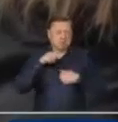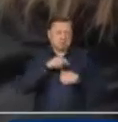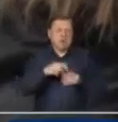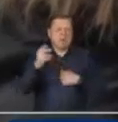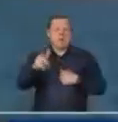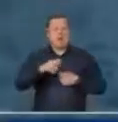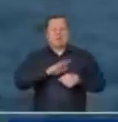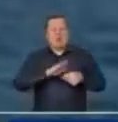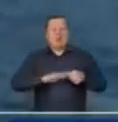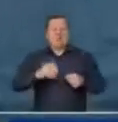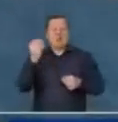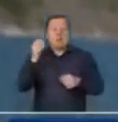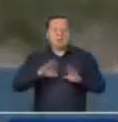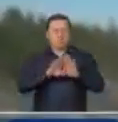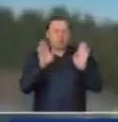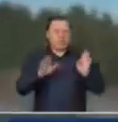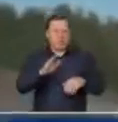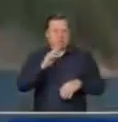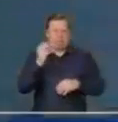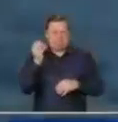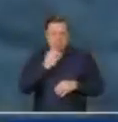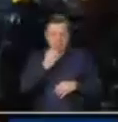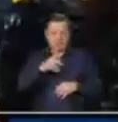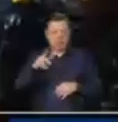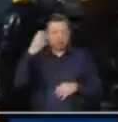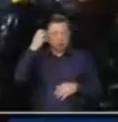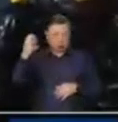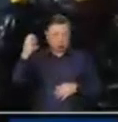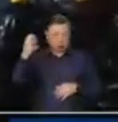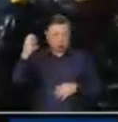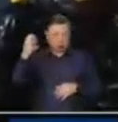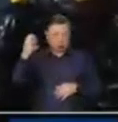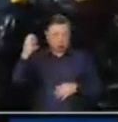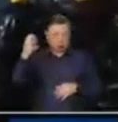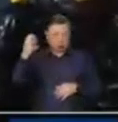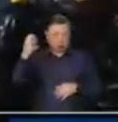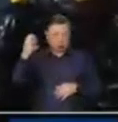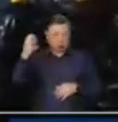Morskiego w Sztokholmie nawiązali współpracę ze Strażą Wybrzeża, Policją i Marynarką Wojenną.